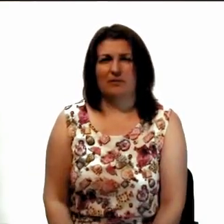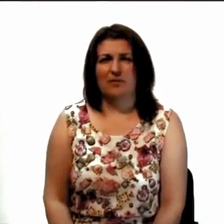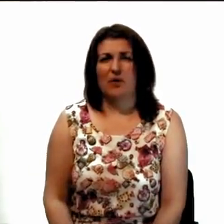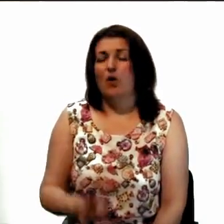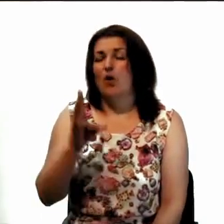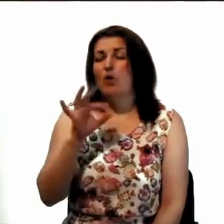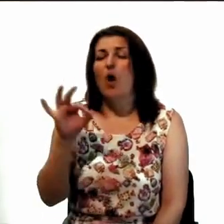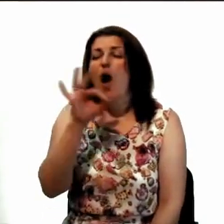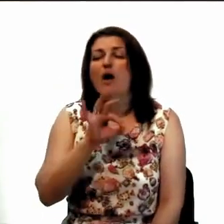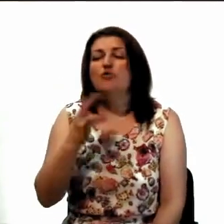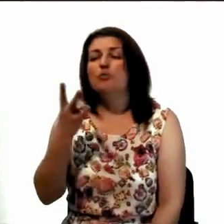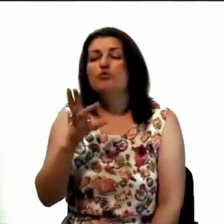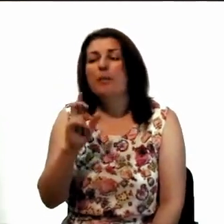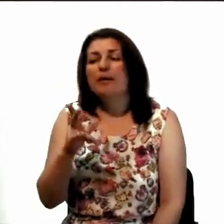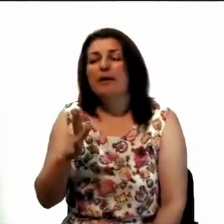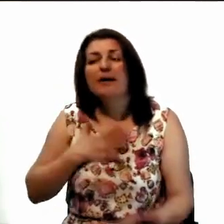Но о чем нужно было радоваться?